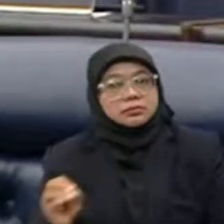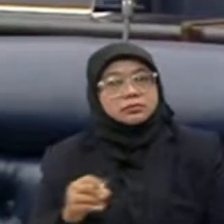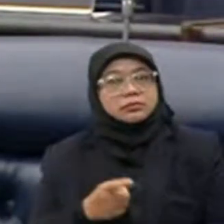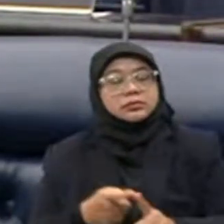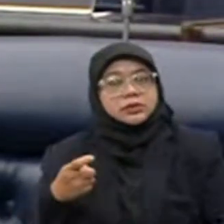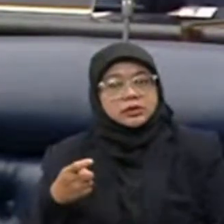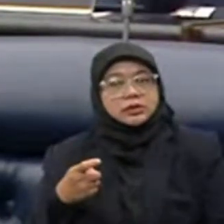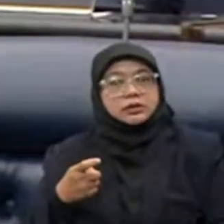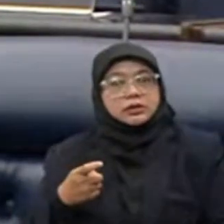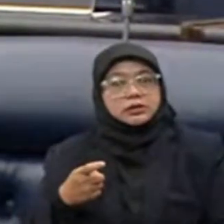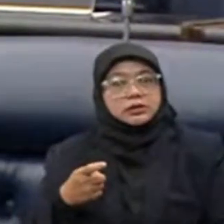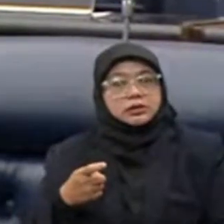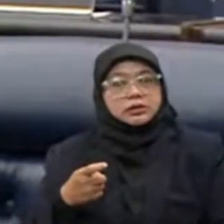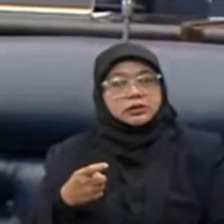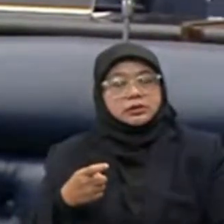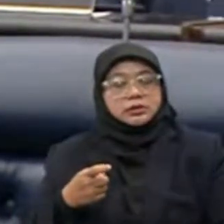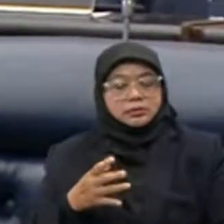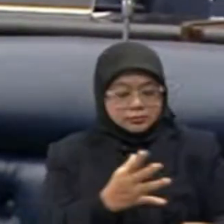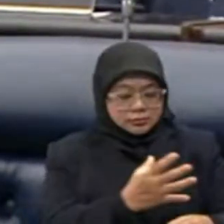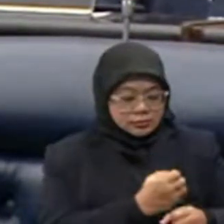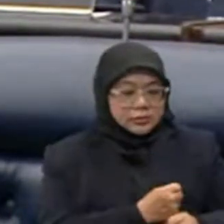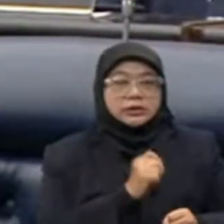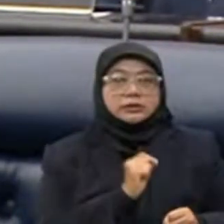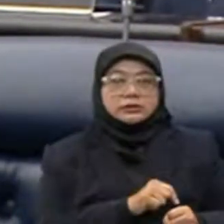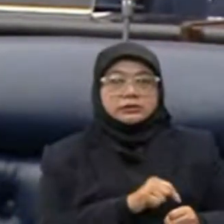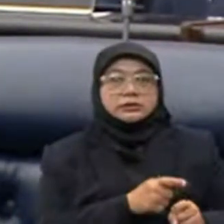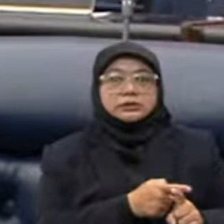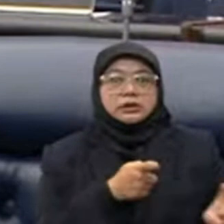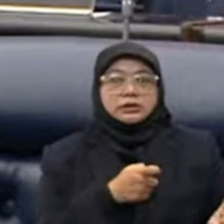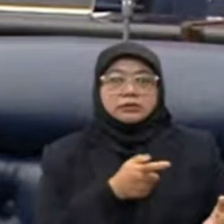kita ini bergantung kepada pendapatan